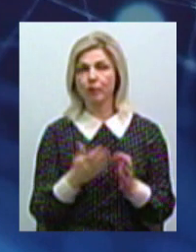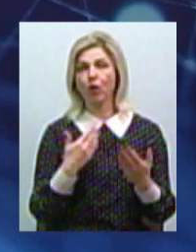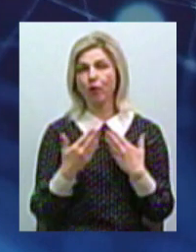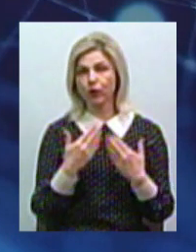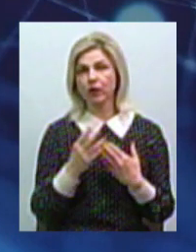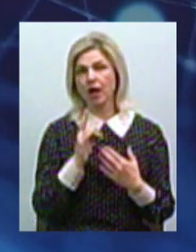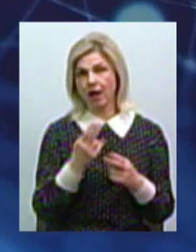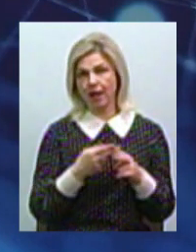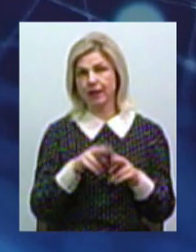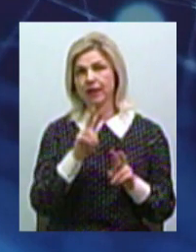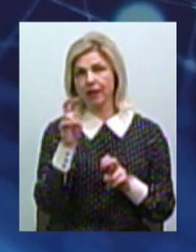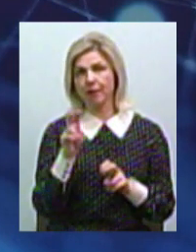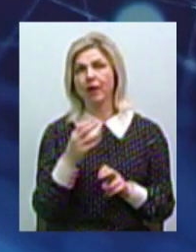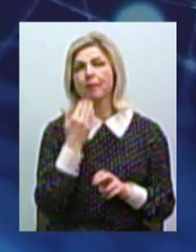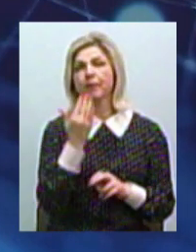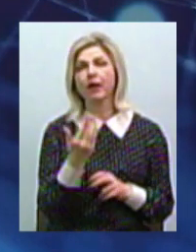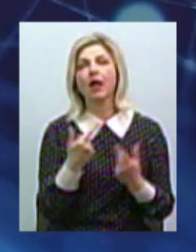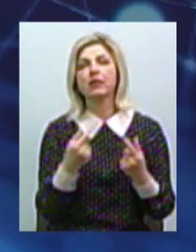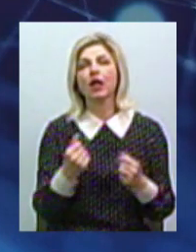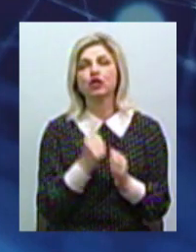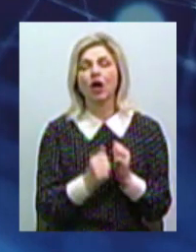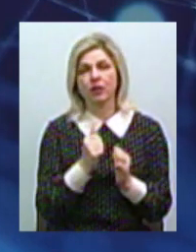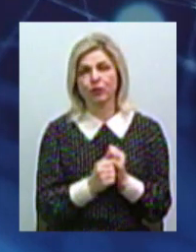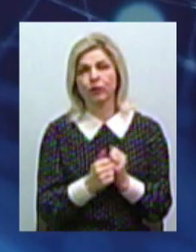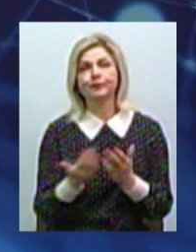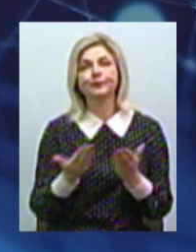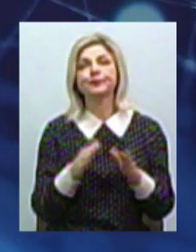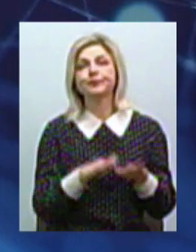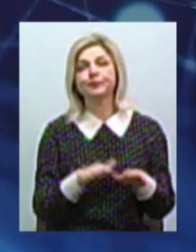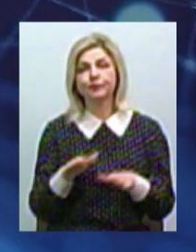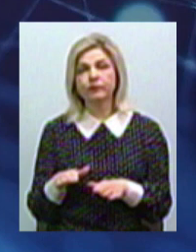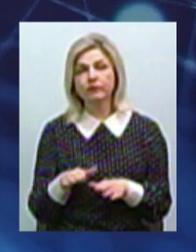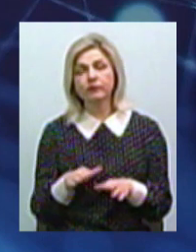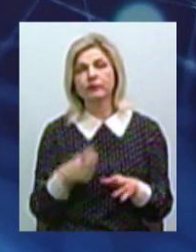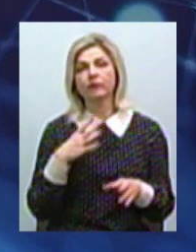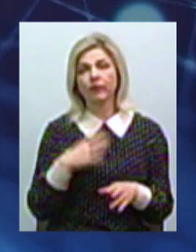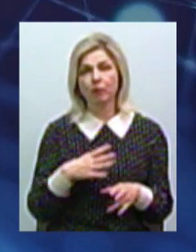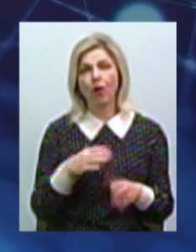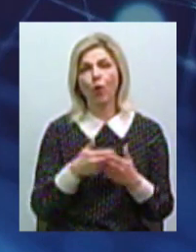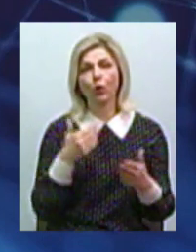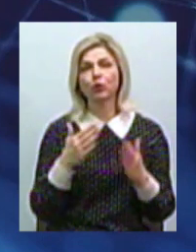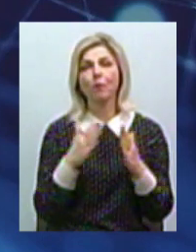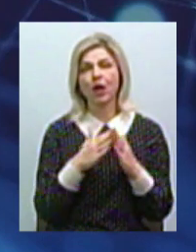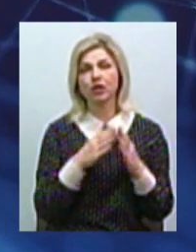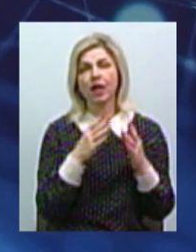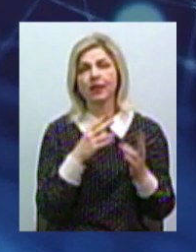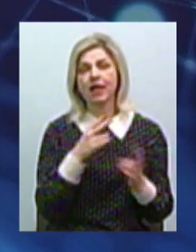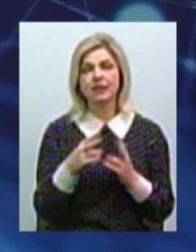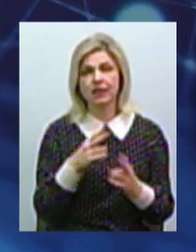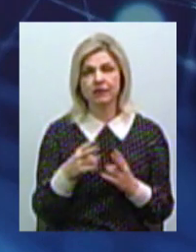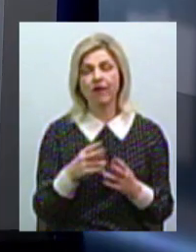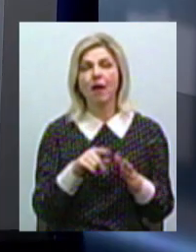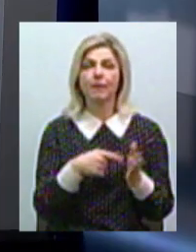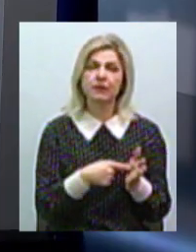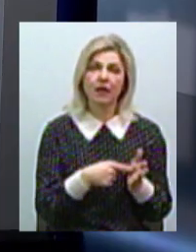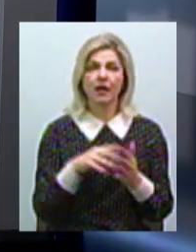про чоловіків, де найчастіше, в яких місцях потерпають чоловіки від домашнього насильства? Наприклад, в містах або в